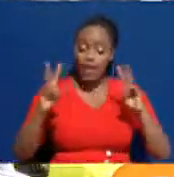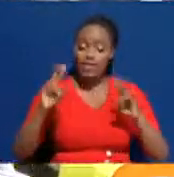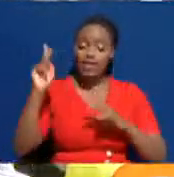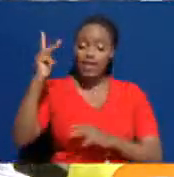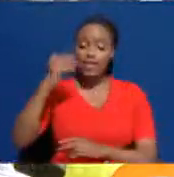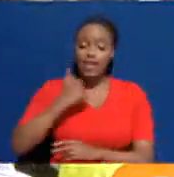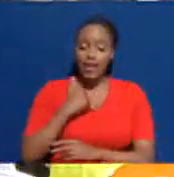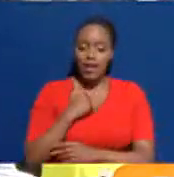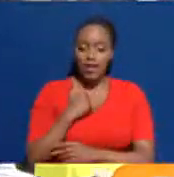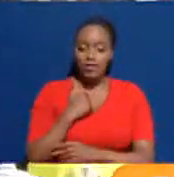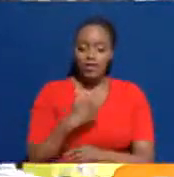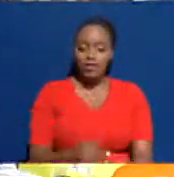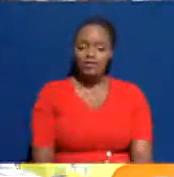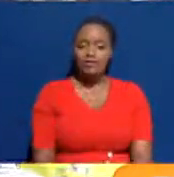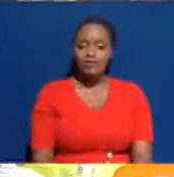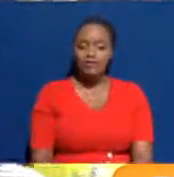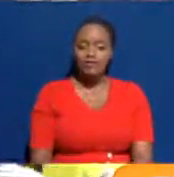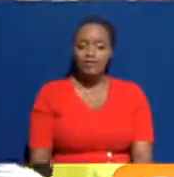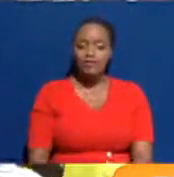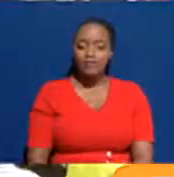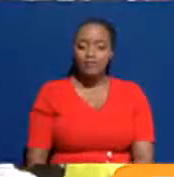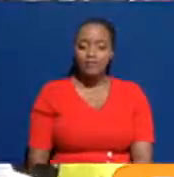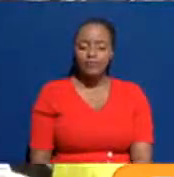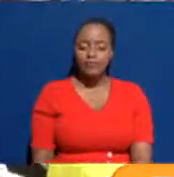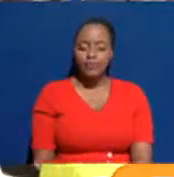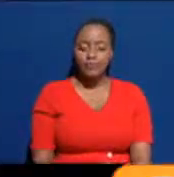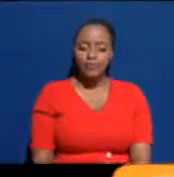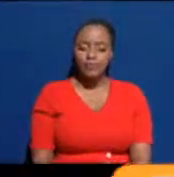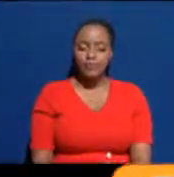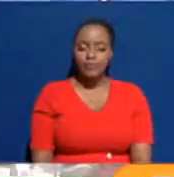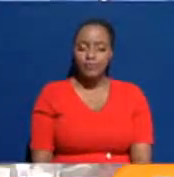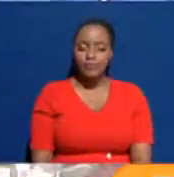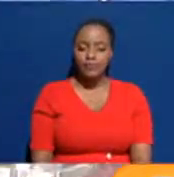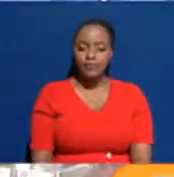Kenya. Steven Leto, runinga ya Citizen. Mtazama.